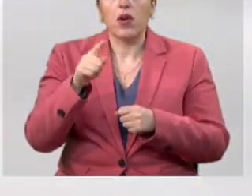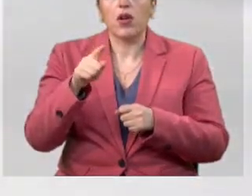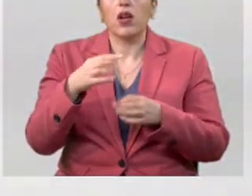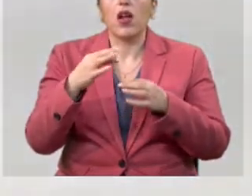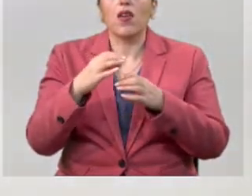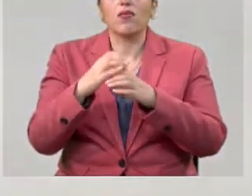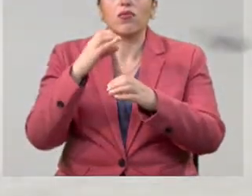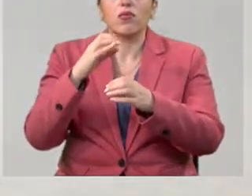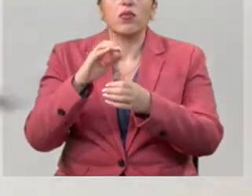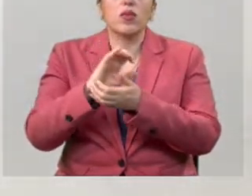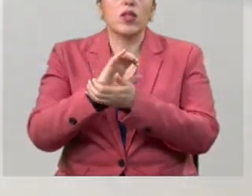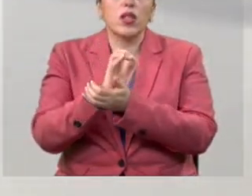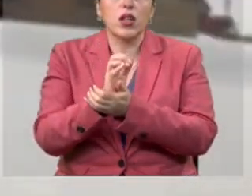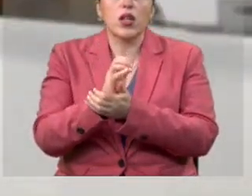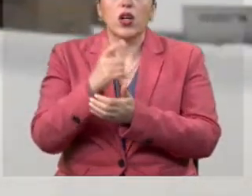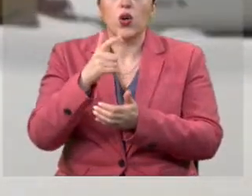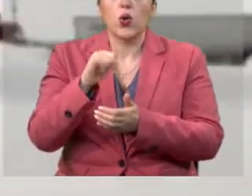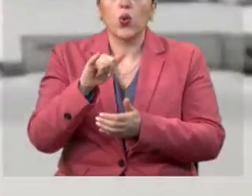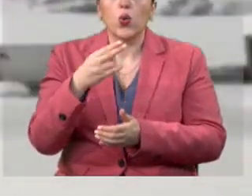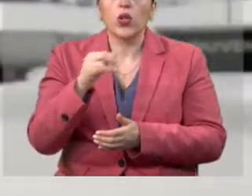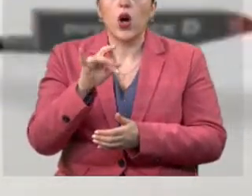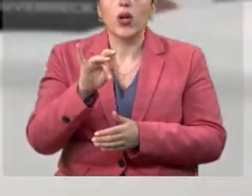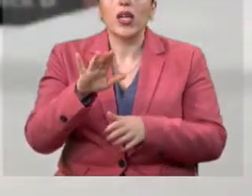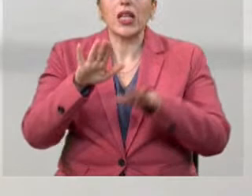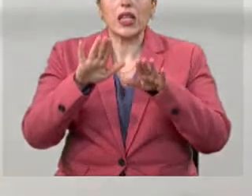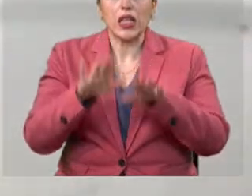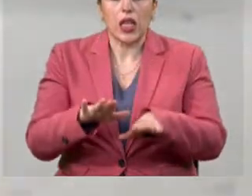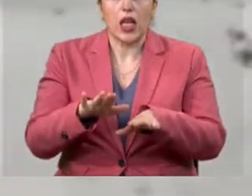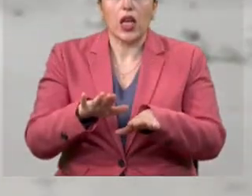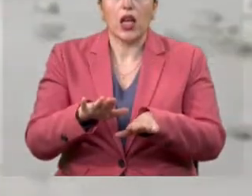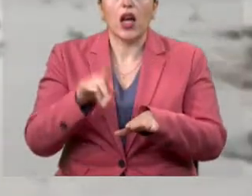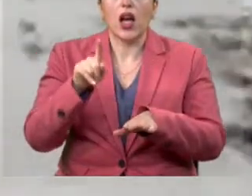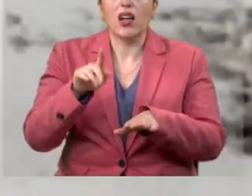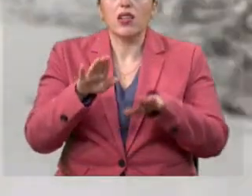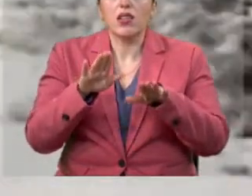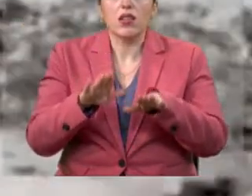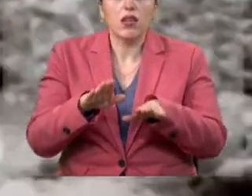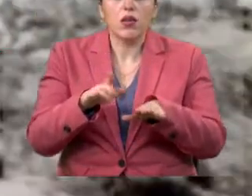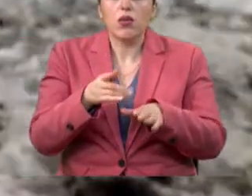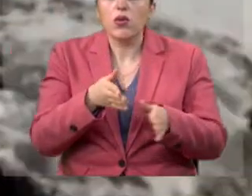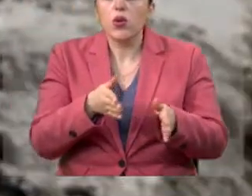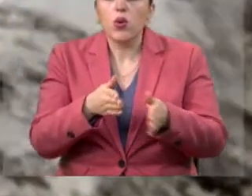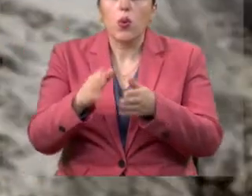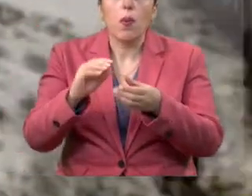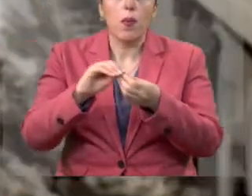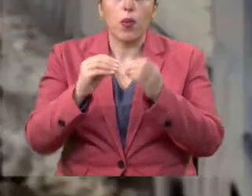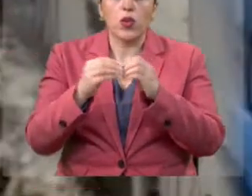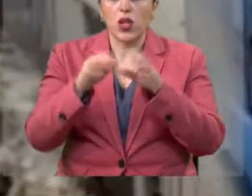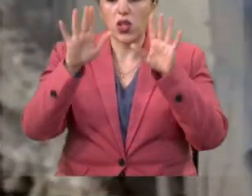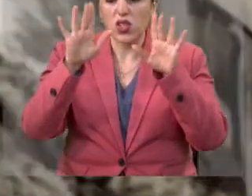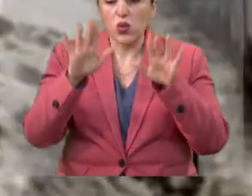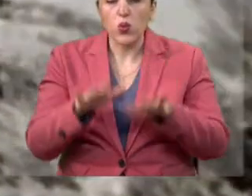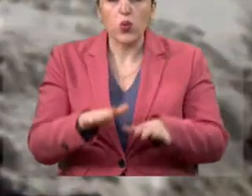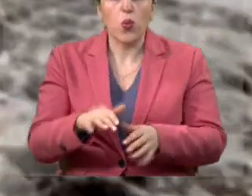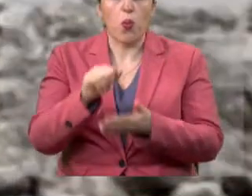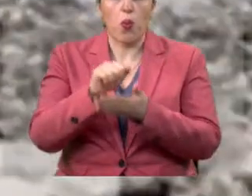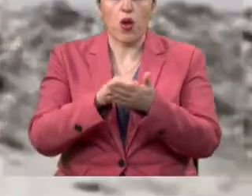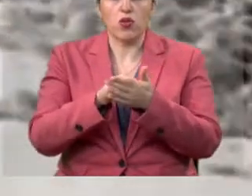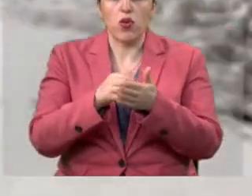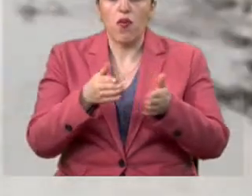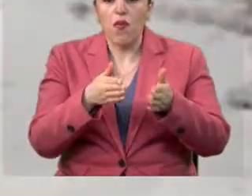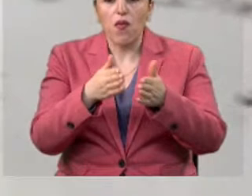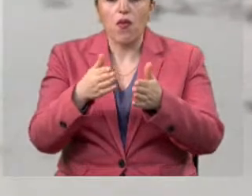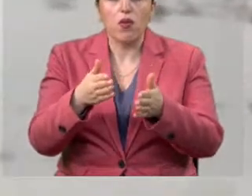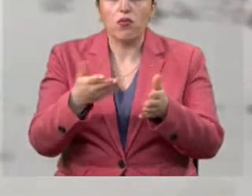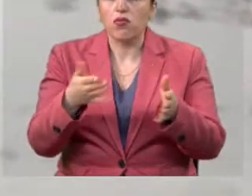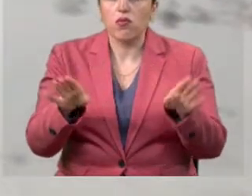է վրացական կողմից Գուդաուրիի հատվածում, ասում է, որ հենց այդ հատվածն է խնդրահարույթ։ Սաստիկձյան պատճառով հենց այդ հատվածն է փակվել։